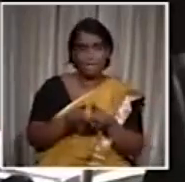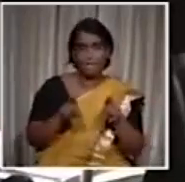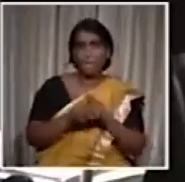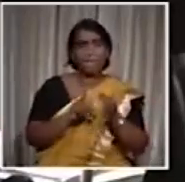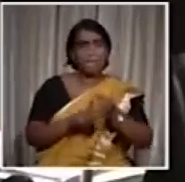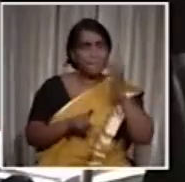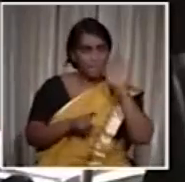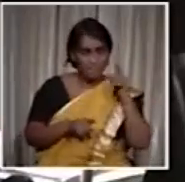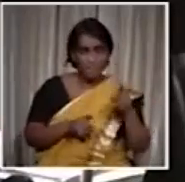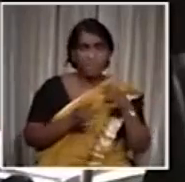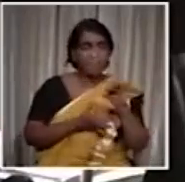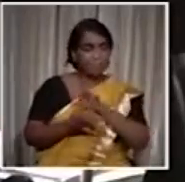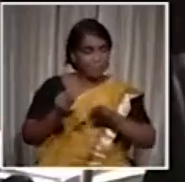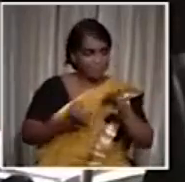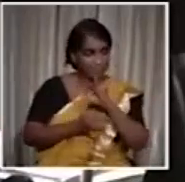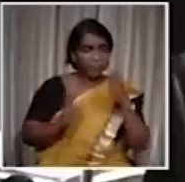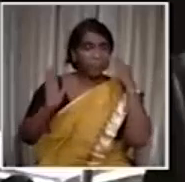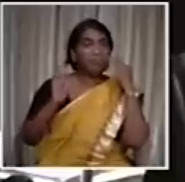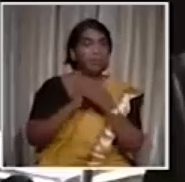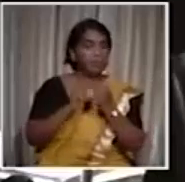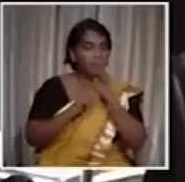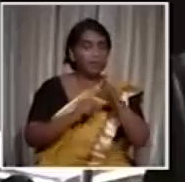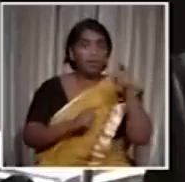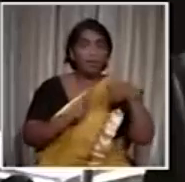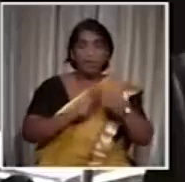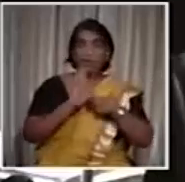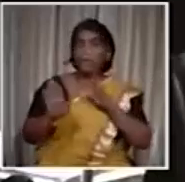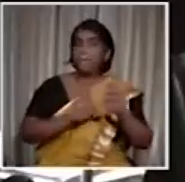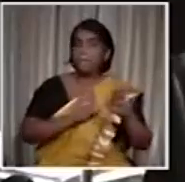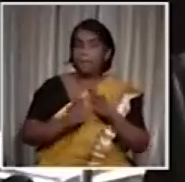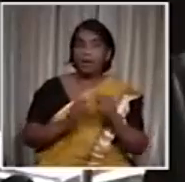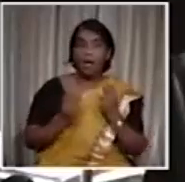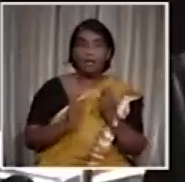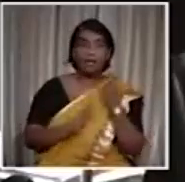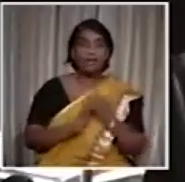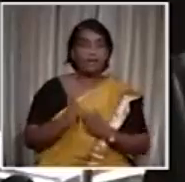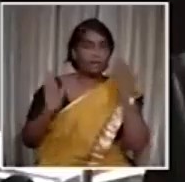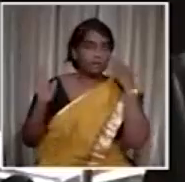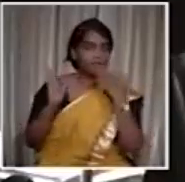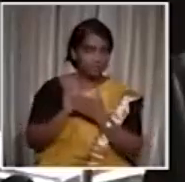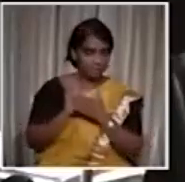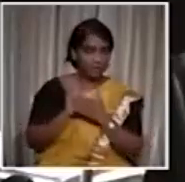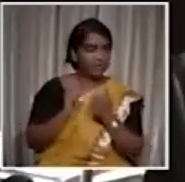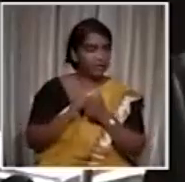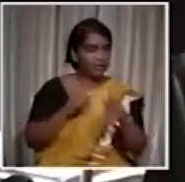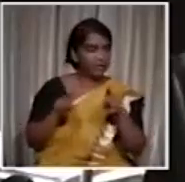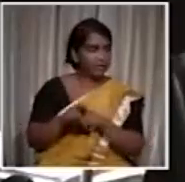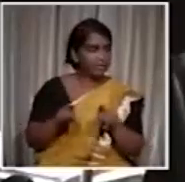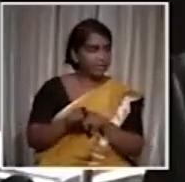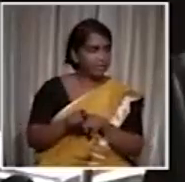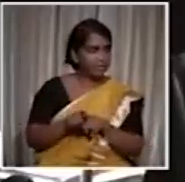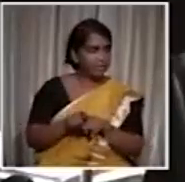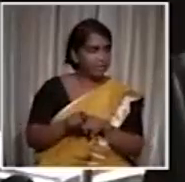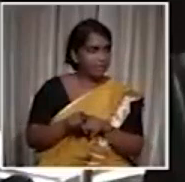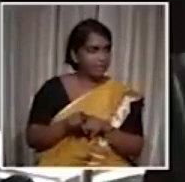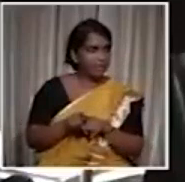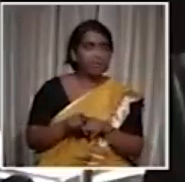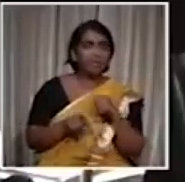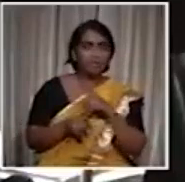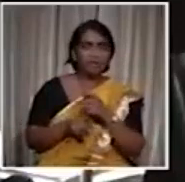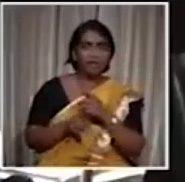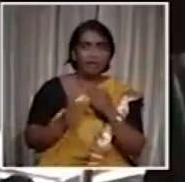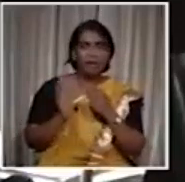janadi pati beraya meter pejatan terwah dengan kata kata orang rata pahal negaranya hadis niti yang kendera kerana. Madanya harus segala metuma keru